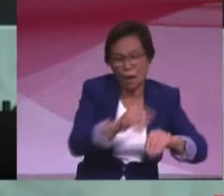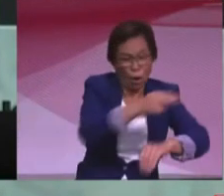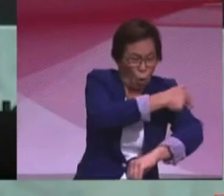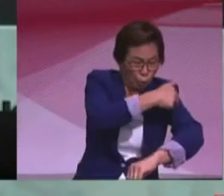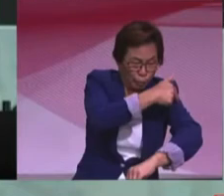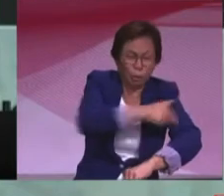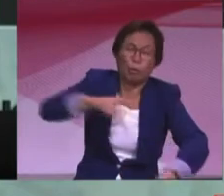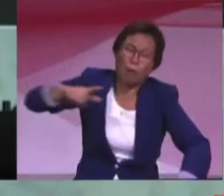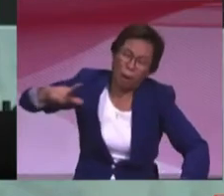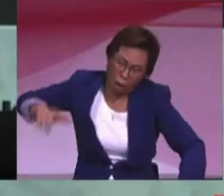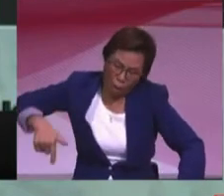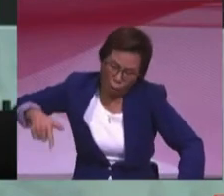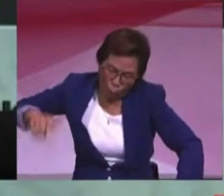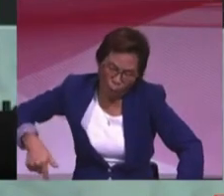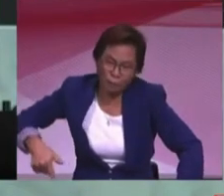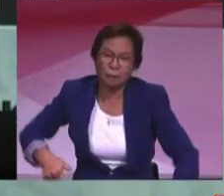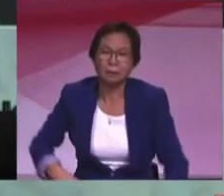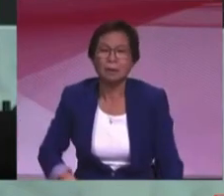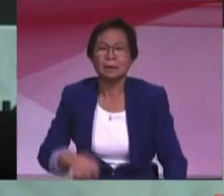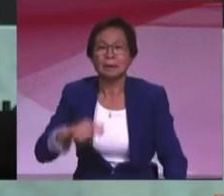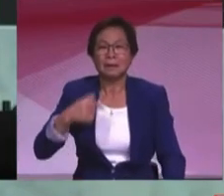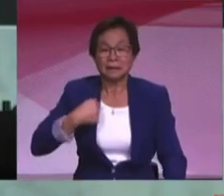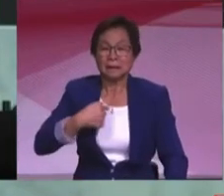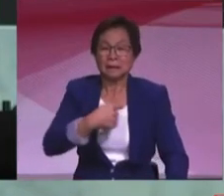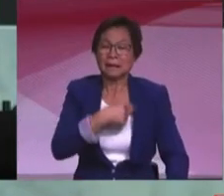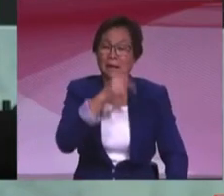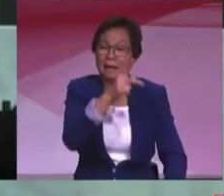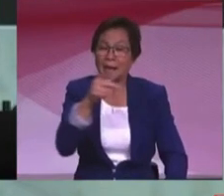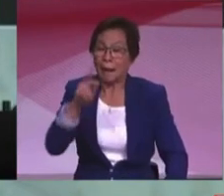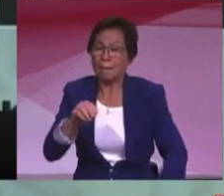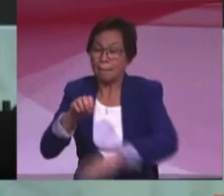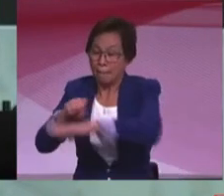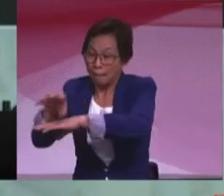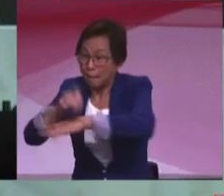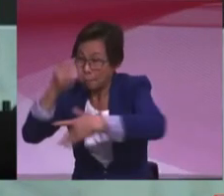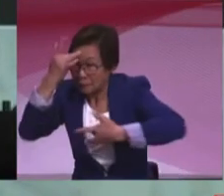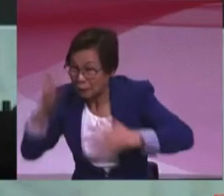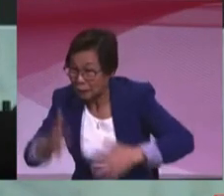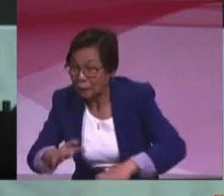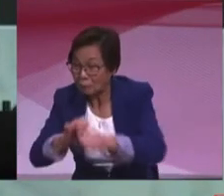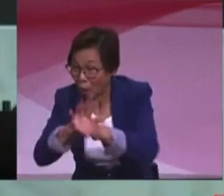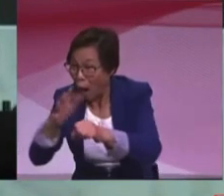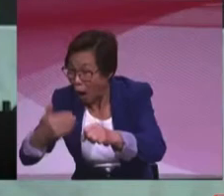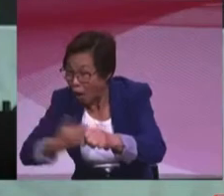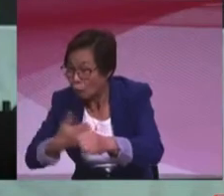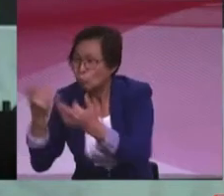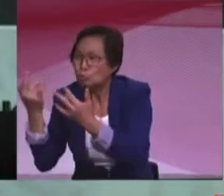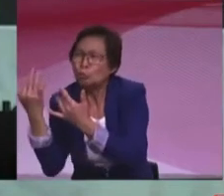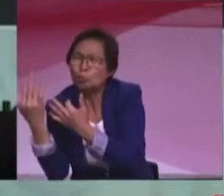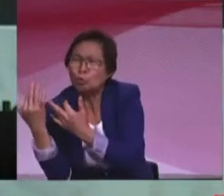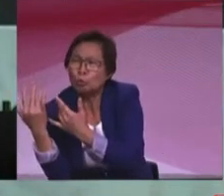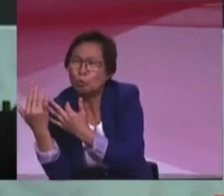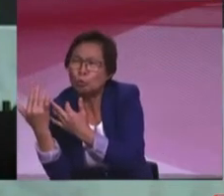rumah ke hospital. Jadi nasihat kita kepada pesakit yang positif yang sedang menunggu